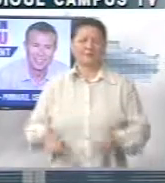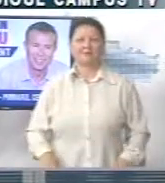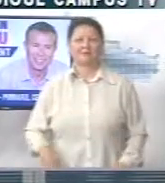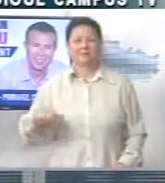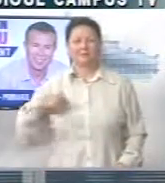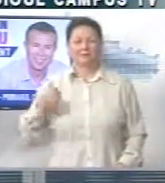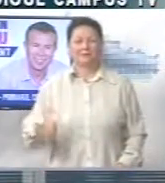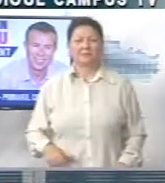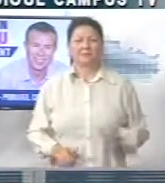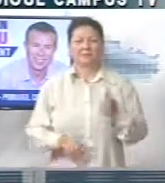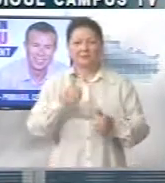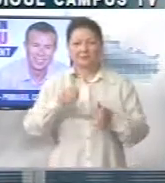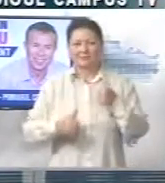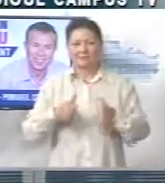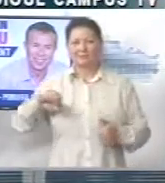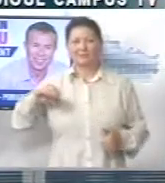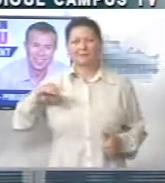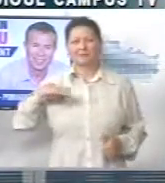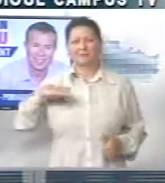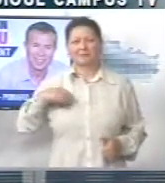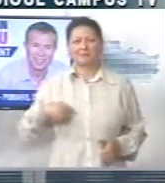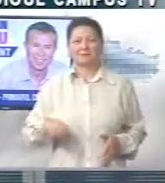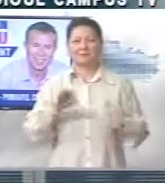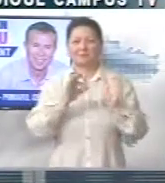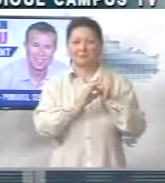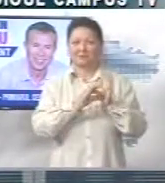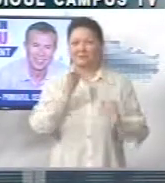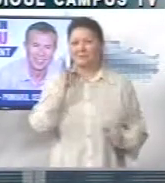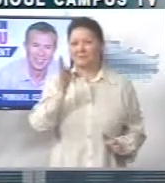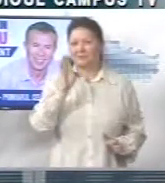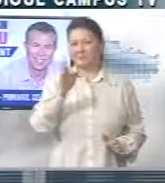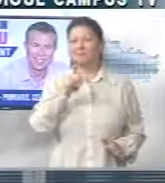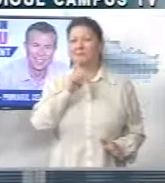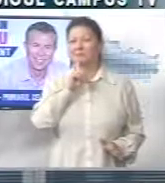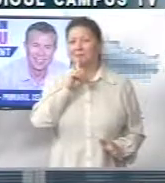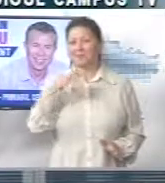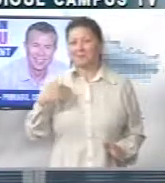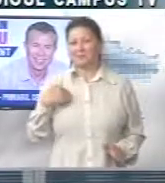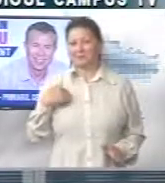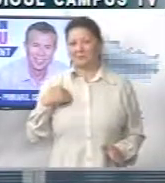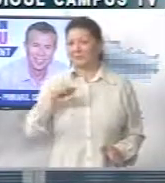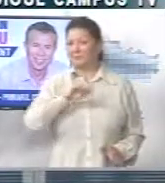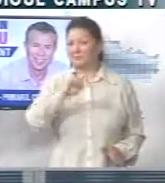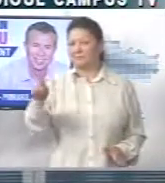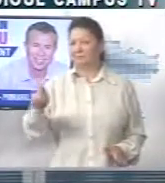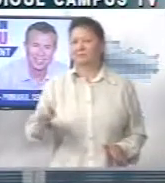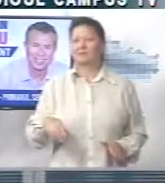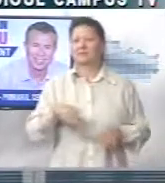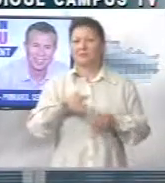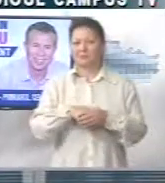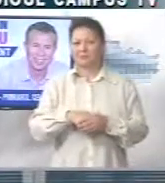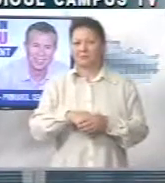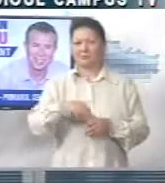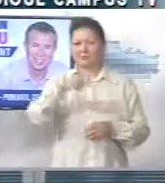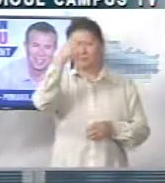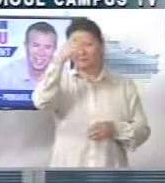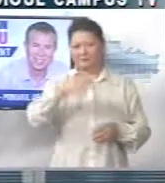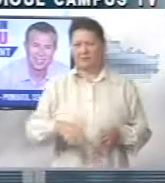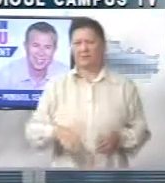candidat independent la poziția numărul 14, deci este doar numele meu. Nu votați o listă, vă dați un singur nume.